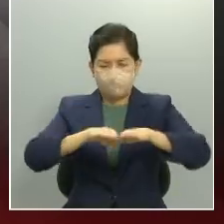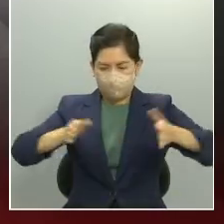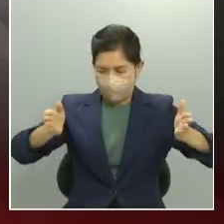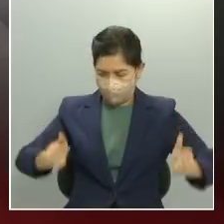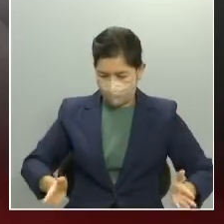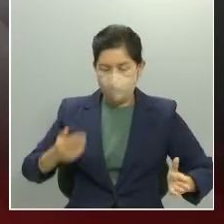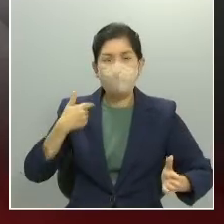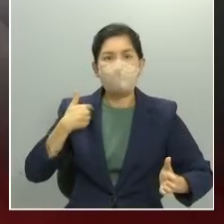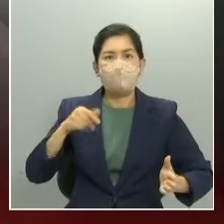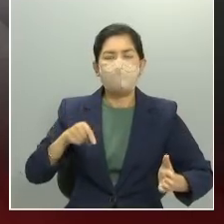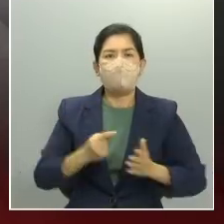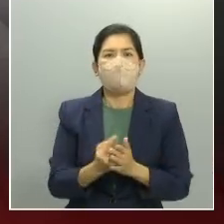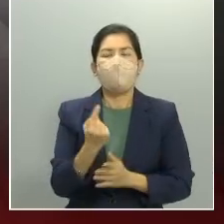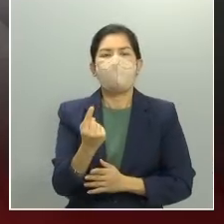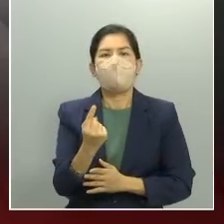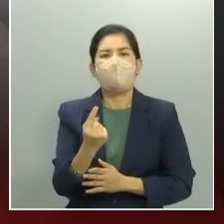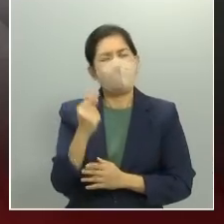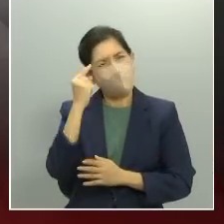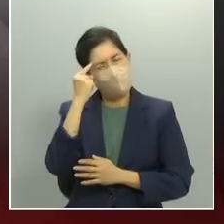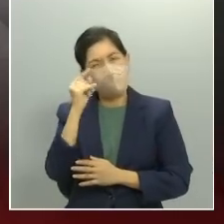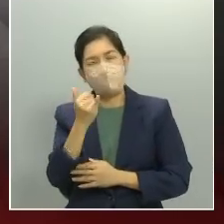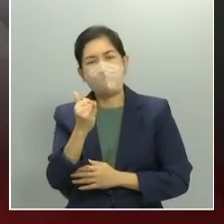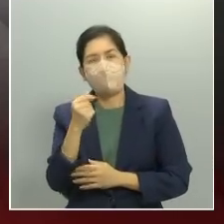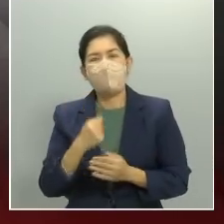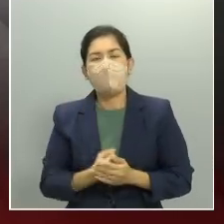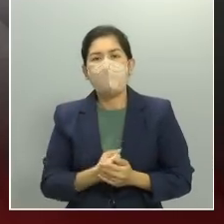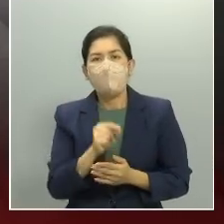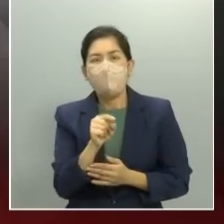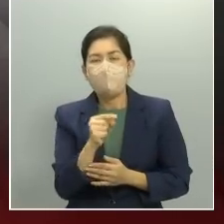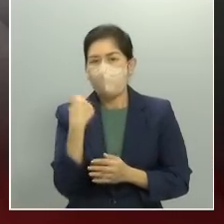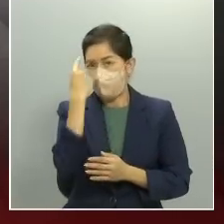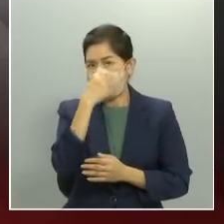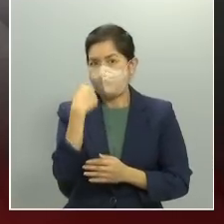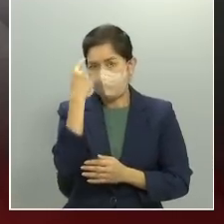ไม่ทันหรือยังไงผมก็ยังไม่แน่ใจนะแต่ว่ามันต้องพิสูจน์เอกลักษณ์บุคคลก่อน1 2 3 4 5